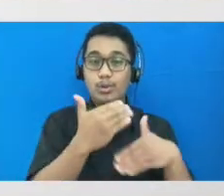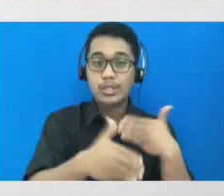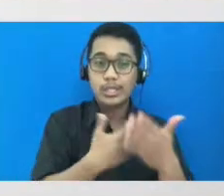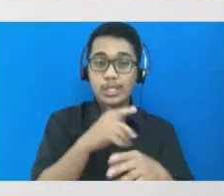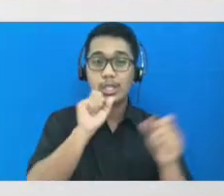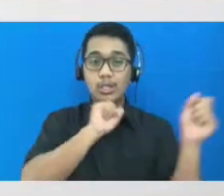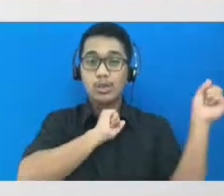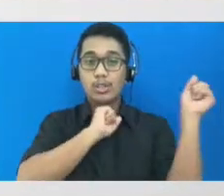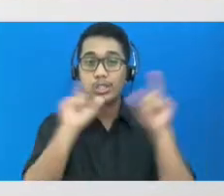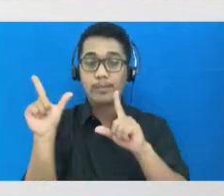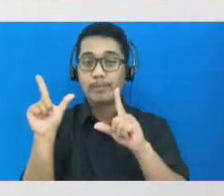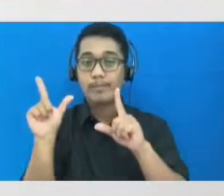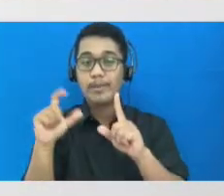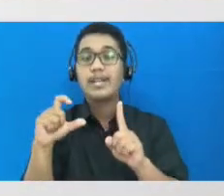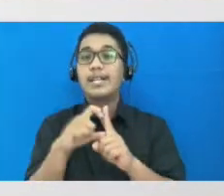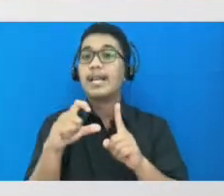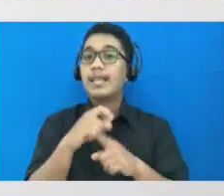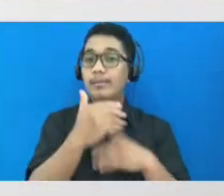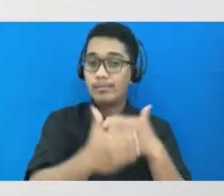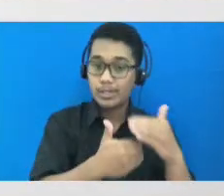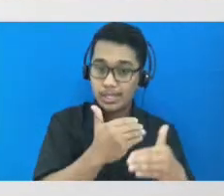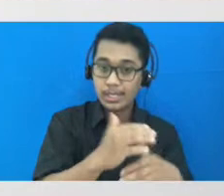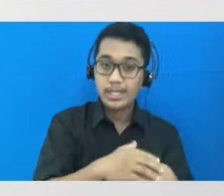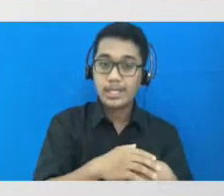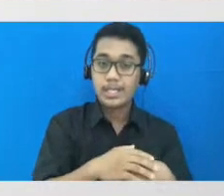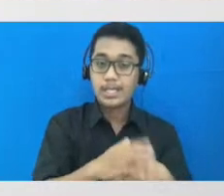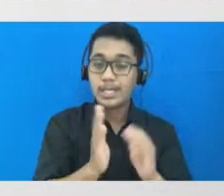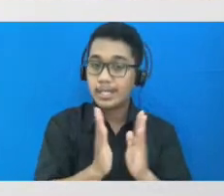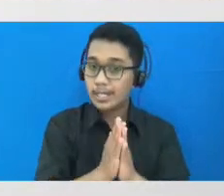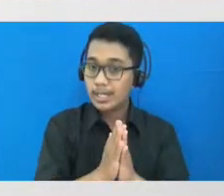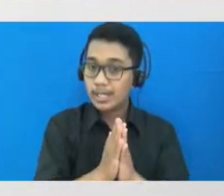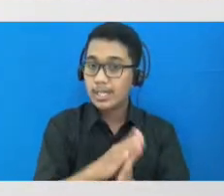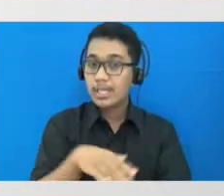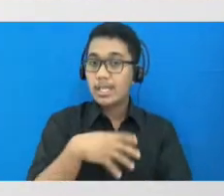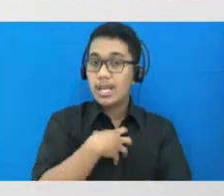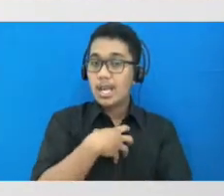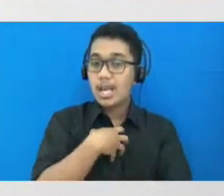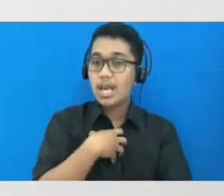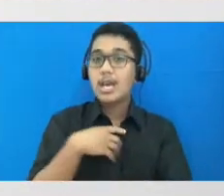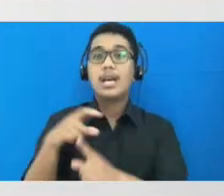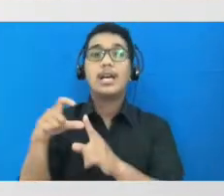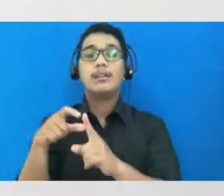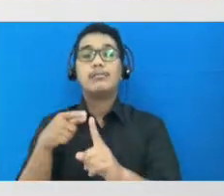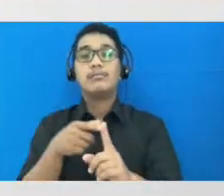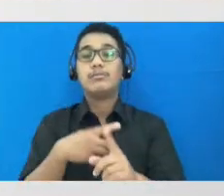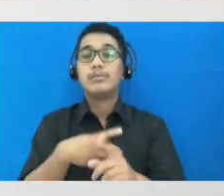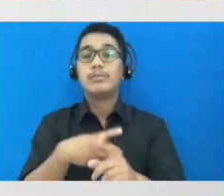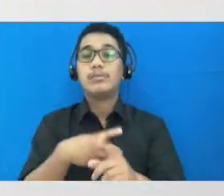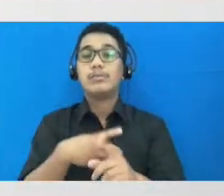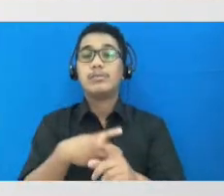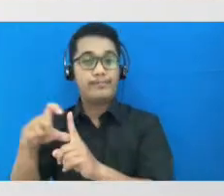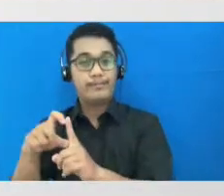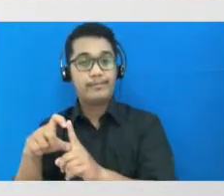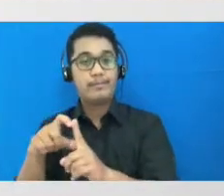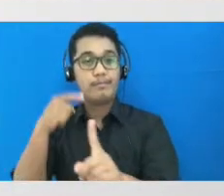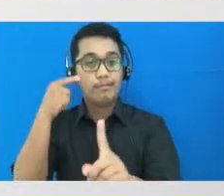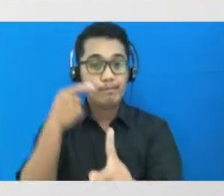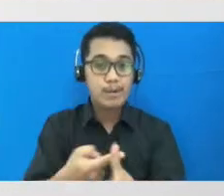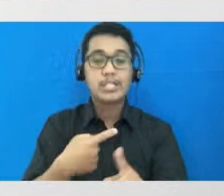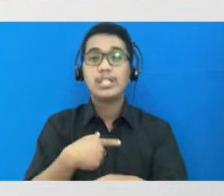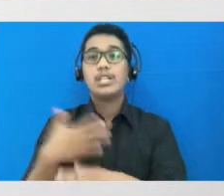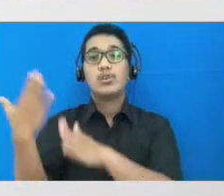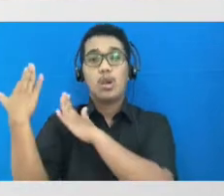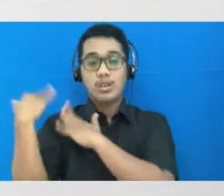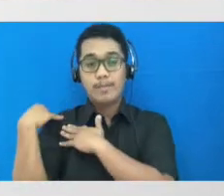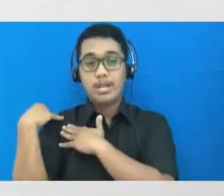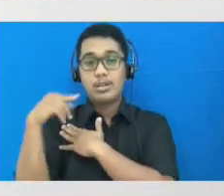data kontrol dan data prosesor, kemudian juga hak-hak dari data subjek, dan kewajiban-kewajiban dari pengendali data